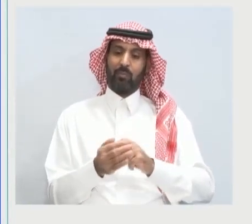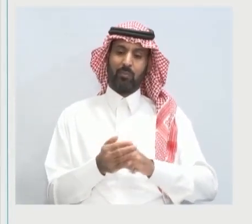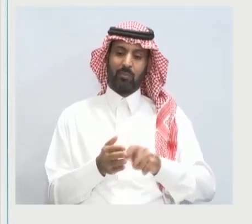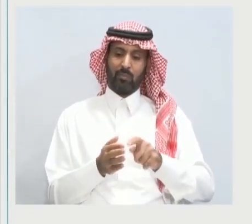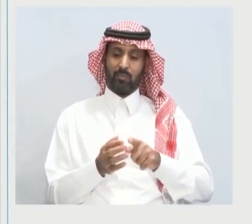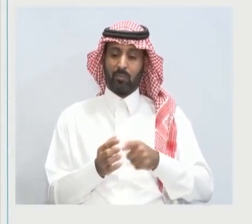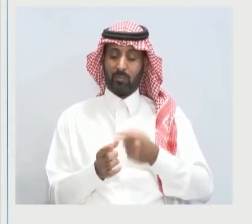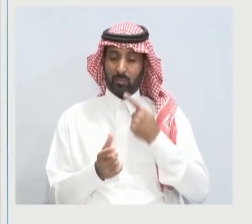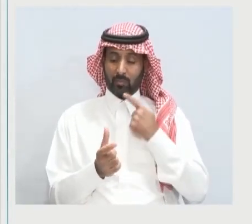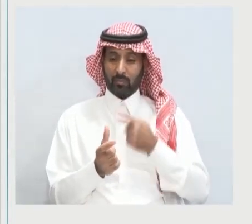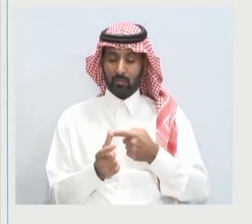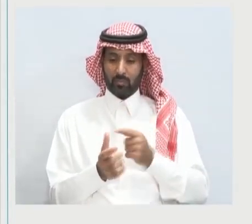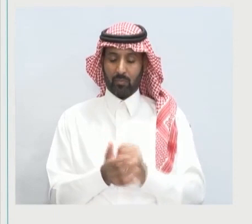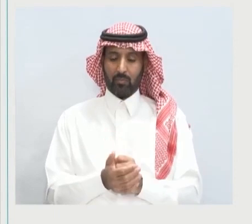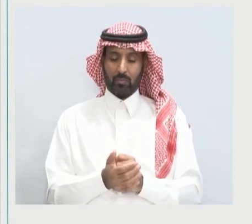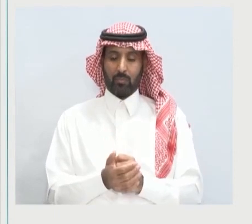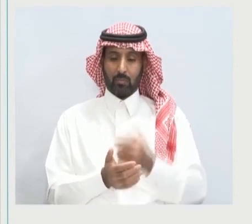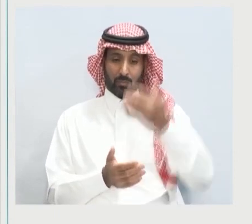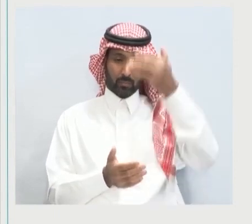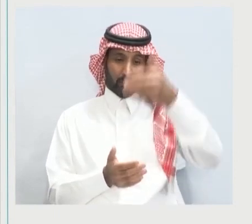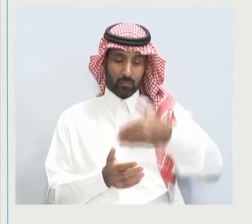اثناء المصنف